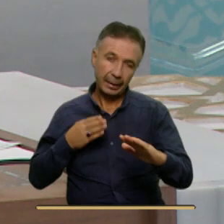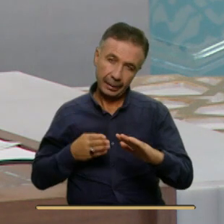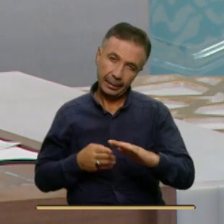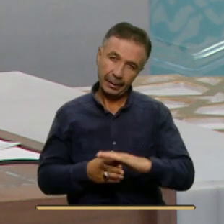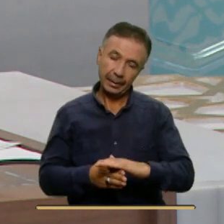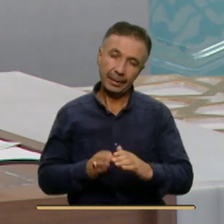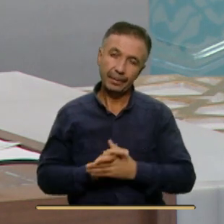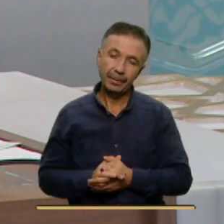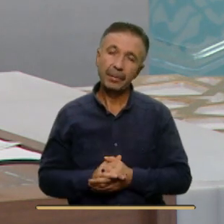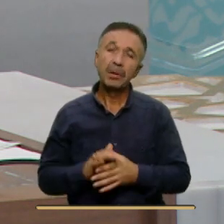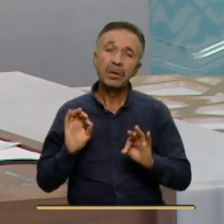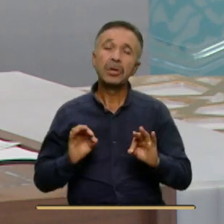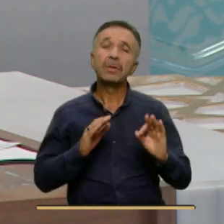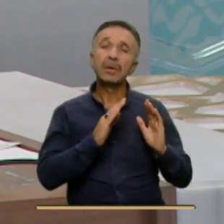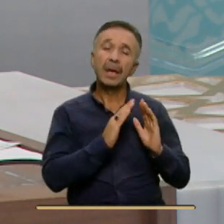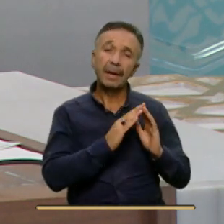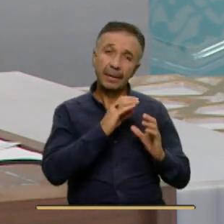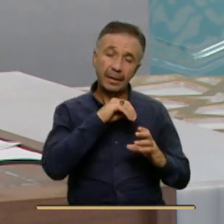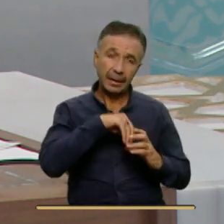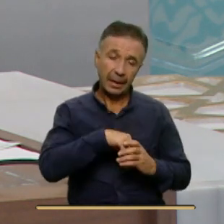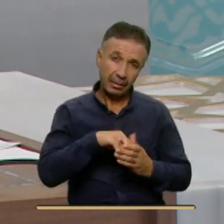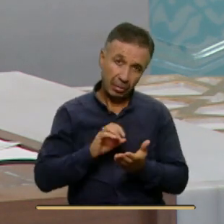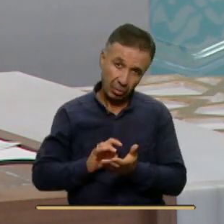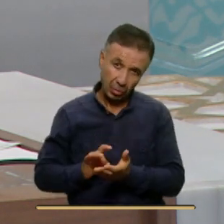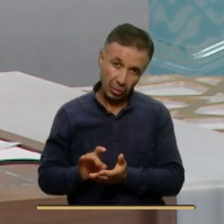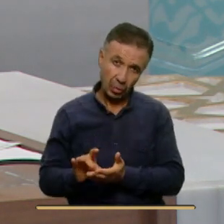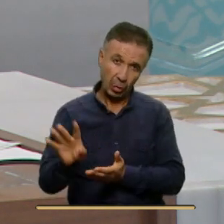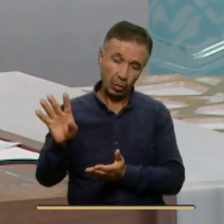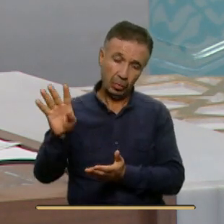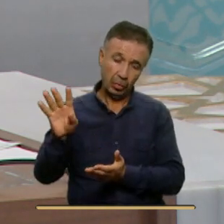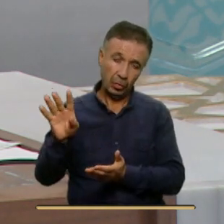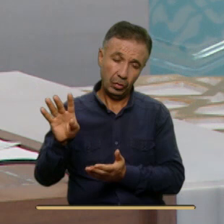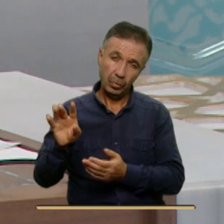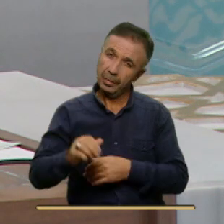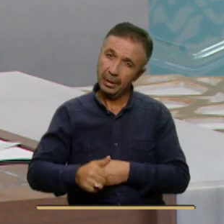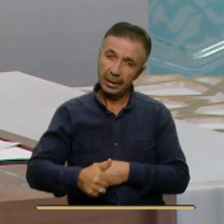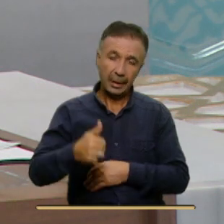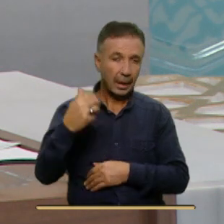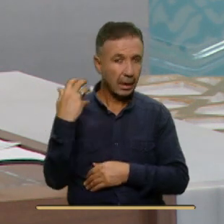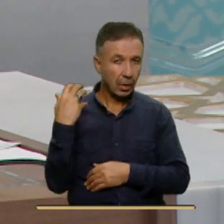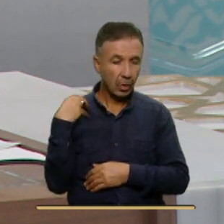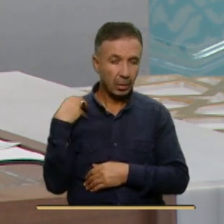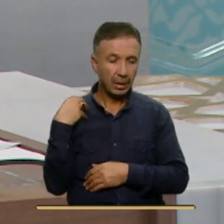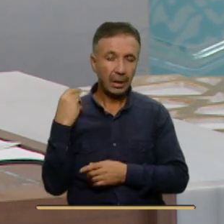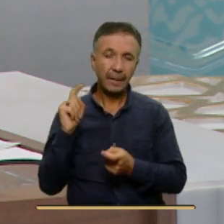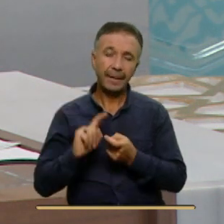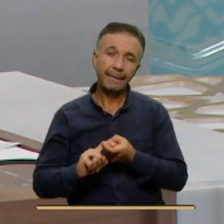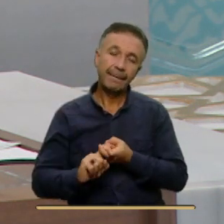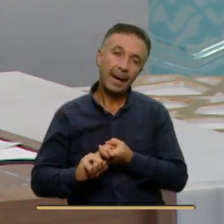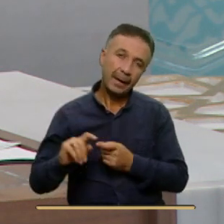Şimdi evinden, barkından çıkarılmış bir lider, bir komutan ve yanında